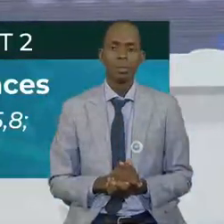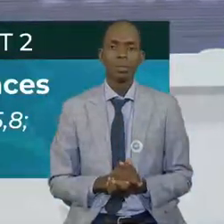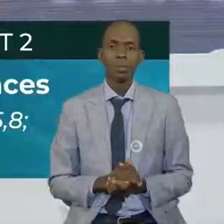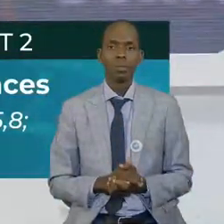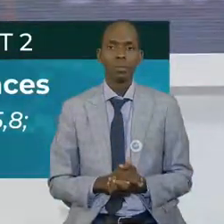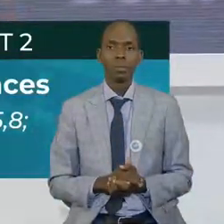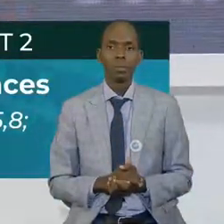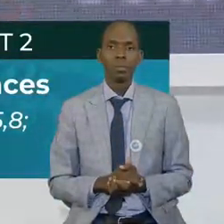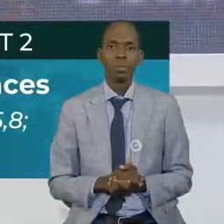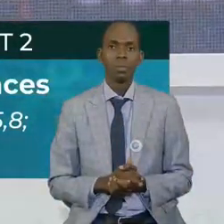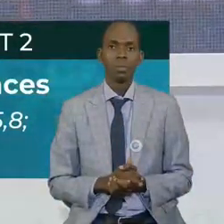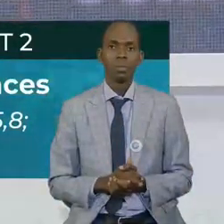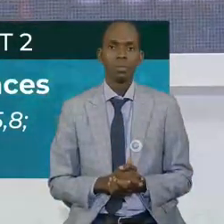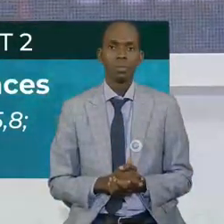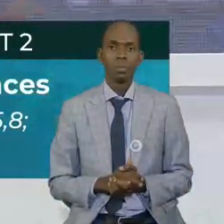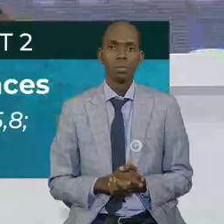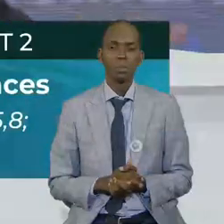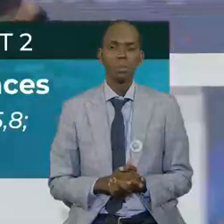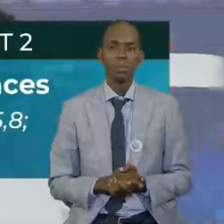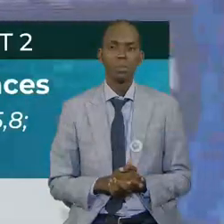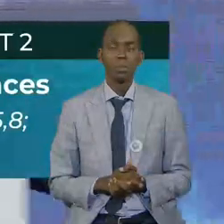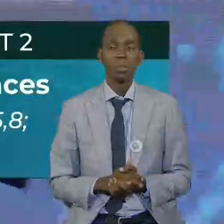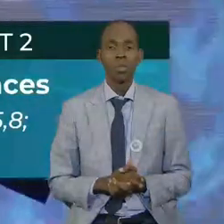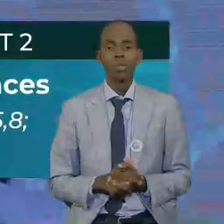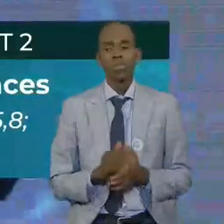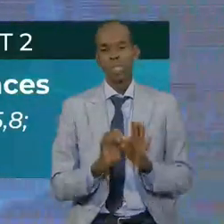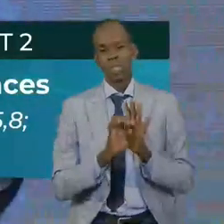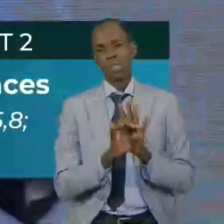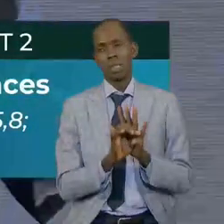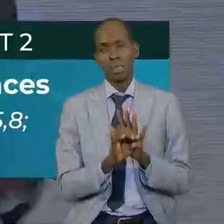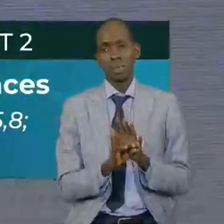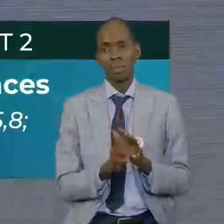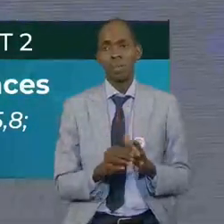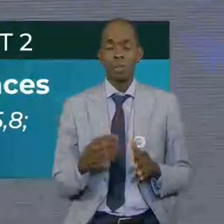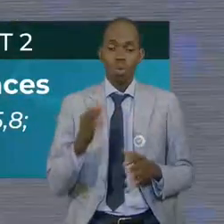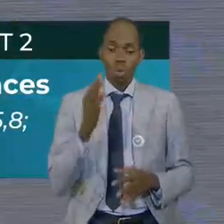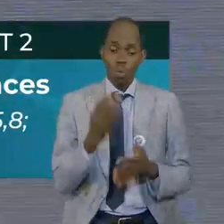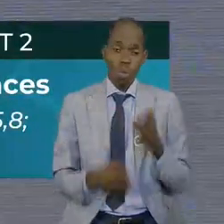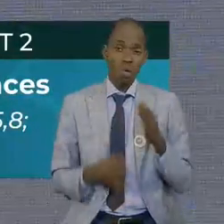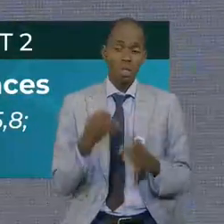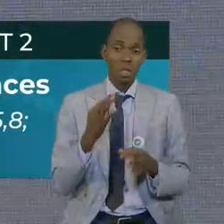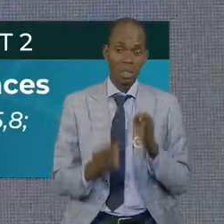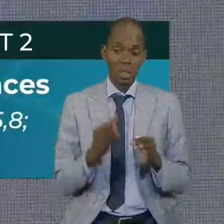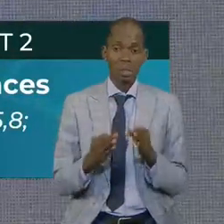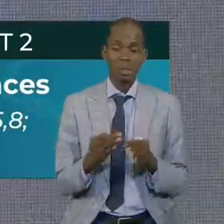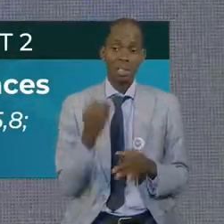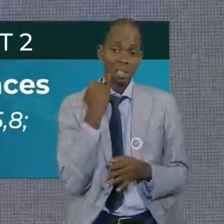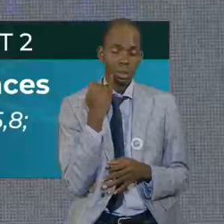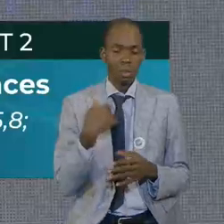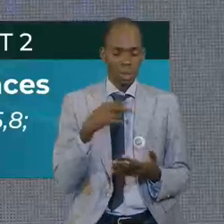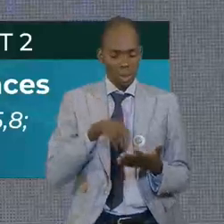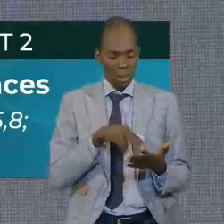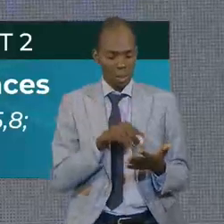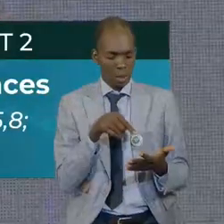tout autour, et je serai sa gloire au milieu d'elle. Read that to ourselves every day. Et si nous pouvons nous lire ceci chaque